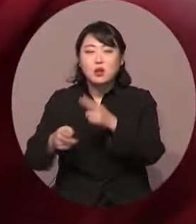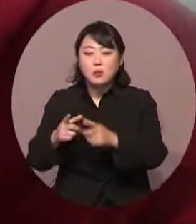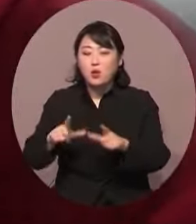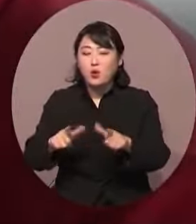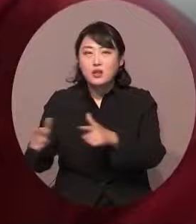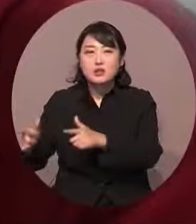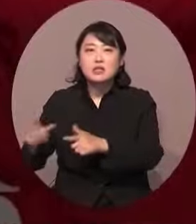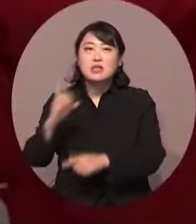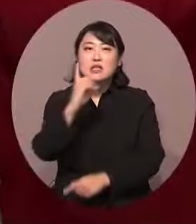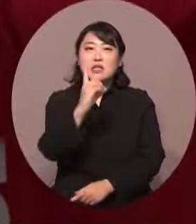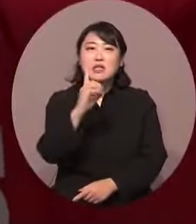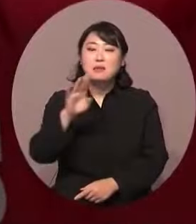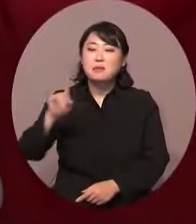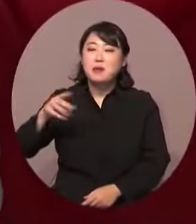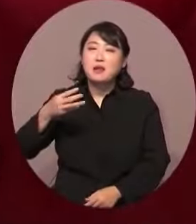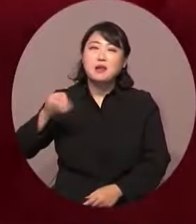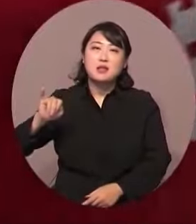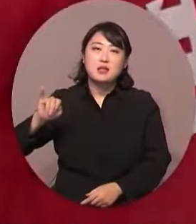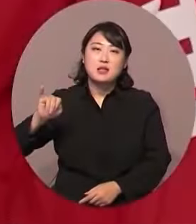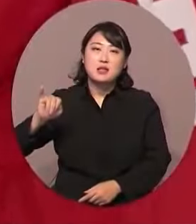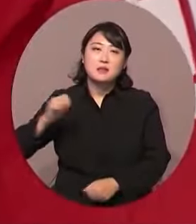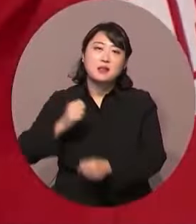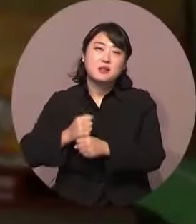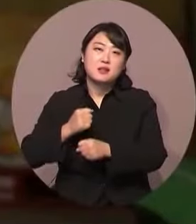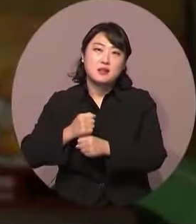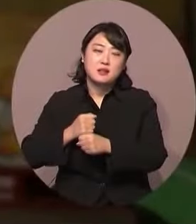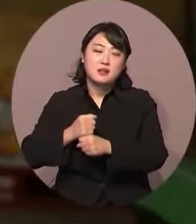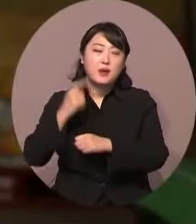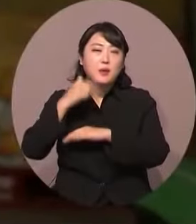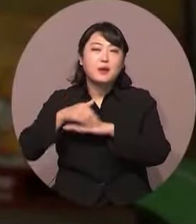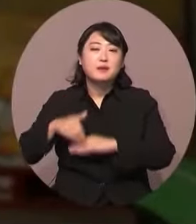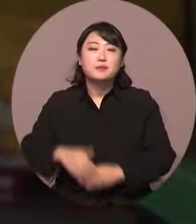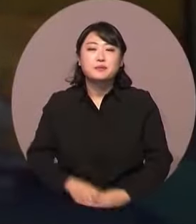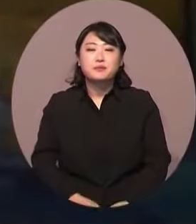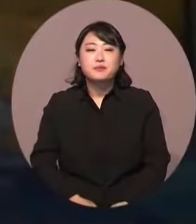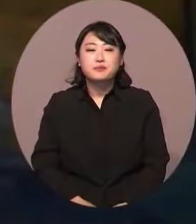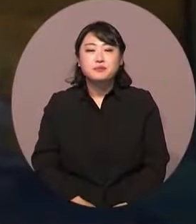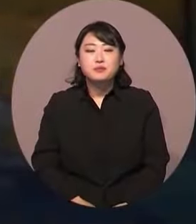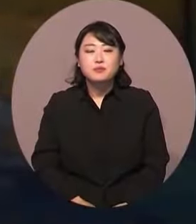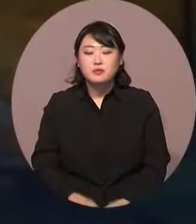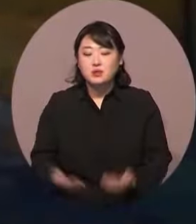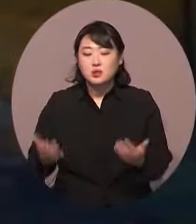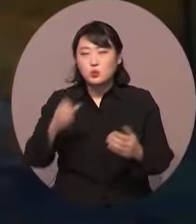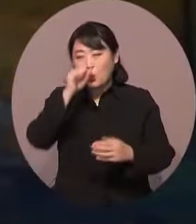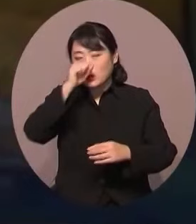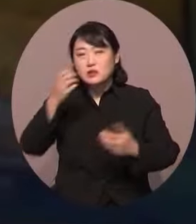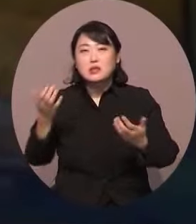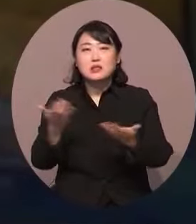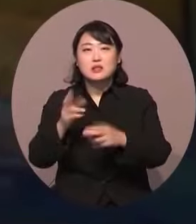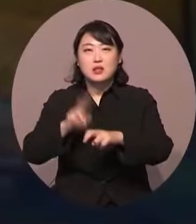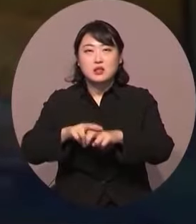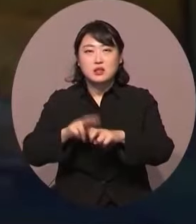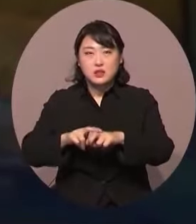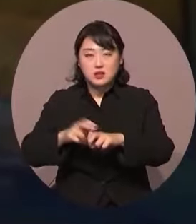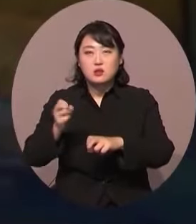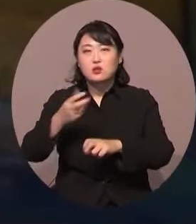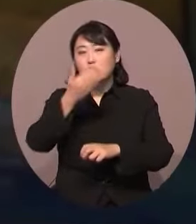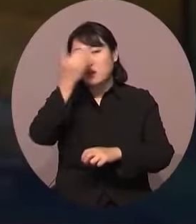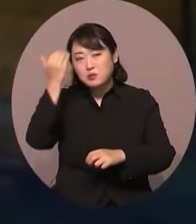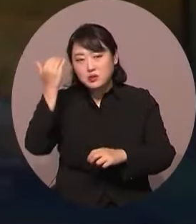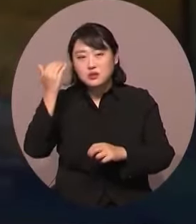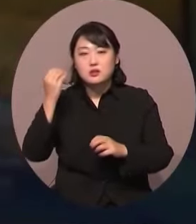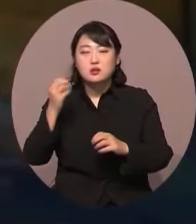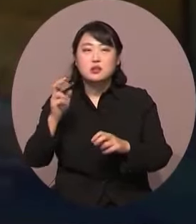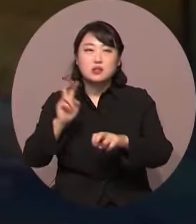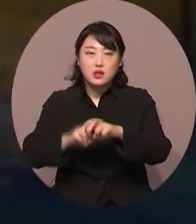통합하는 디밸리 조성이 실행 계획입니다. 양질의 일자리를 많이 만들어내서 젊은이들 또 많은 근로자들이 취업을